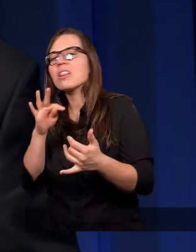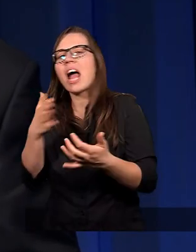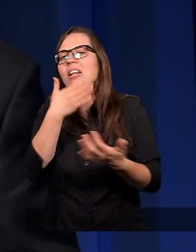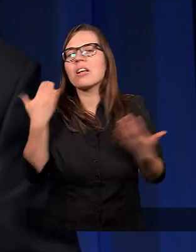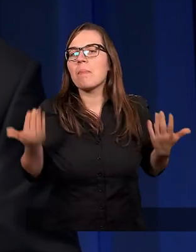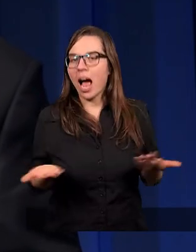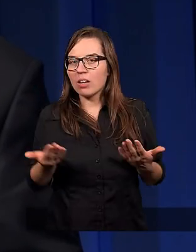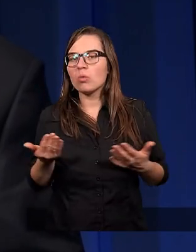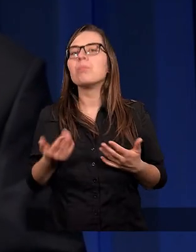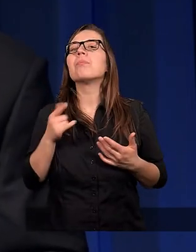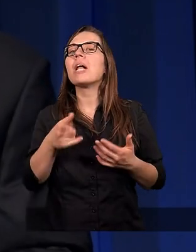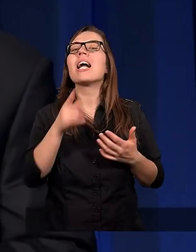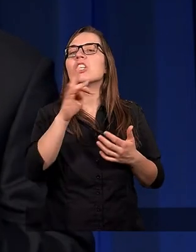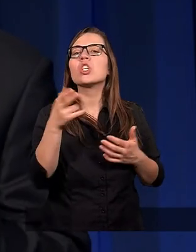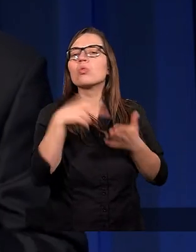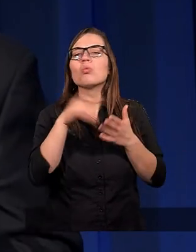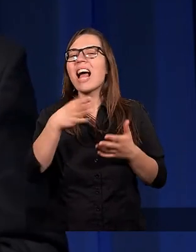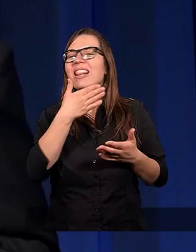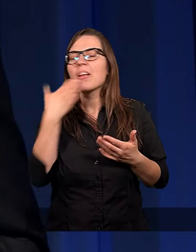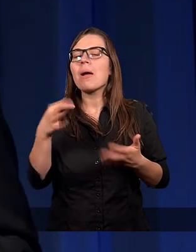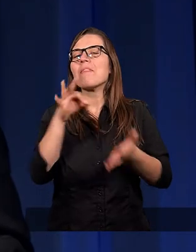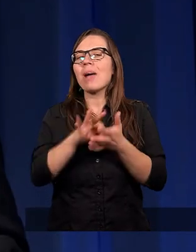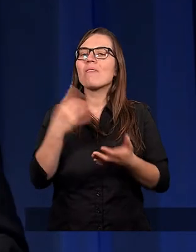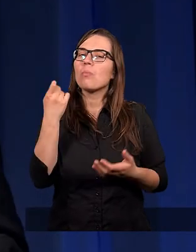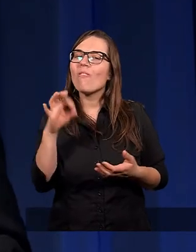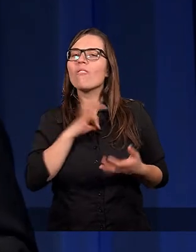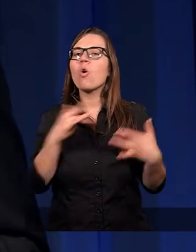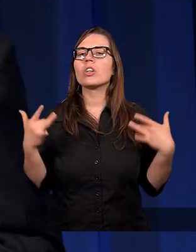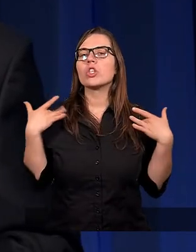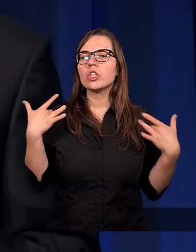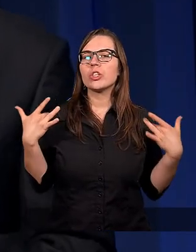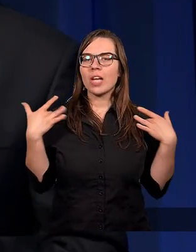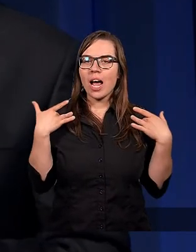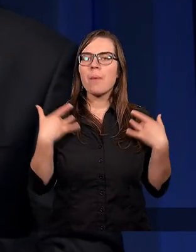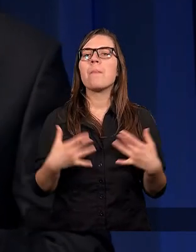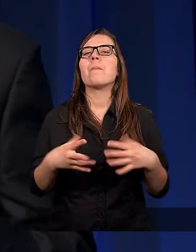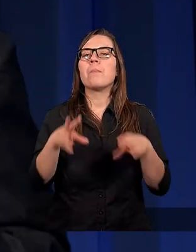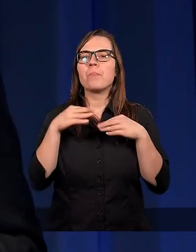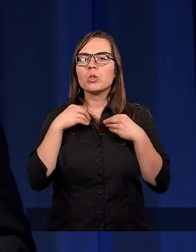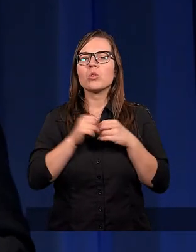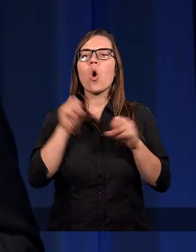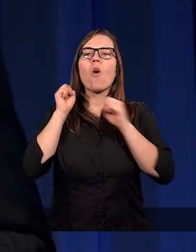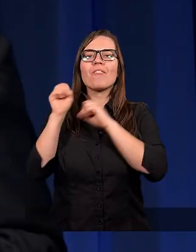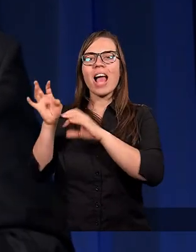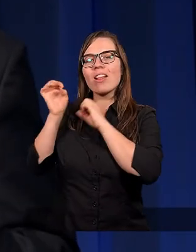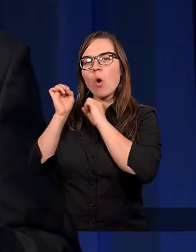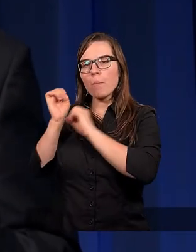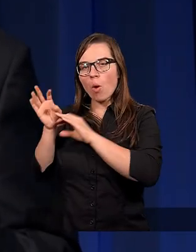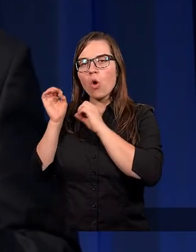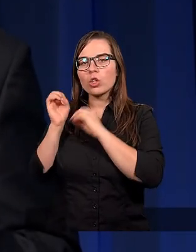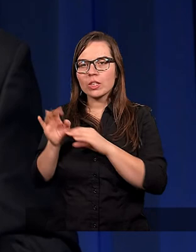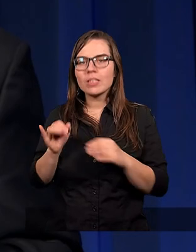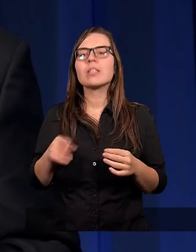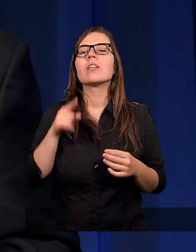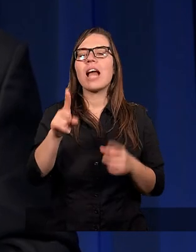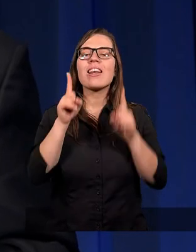mają, w pewnym momencie swojego życia przyjmują do wiadomości